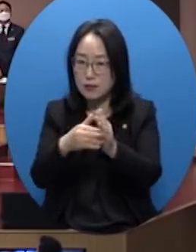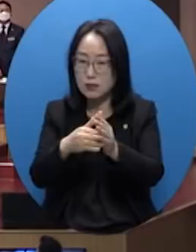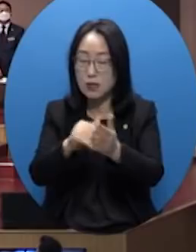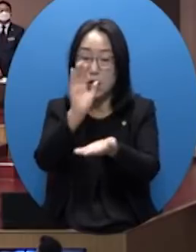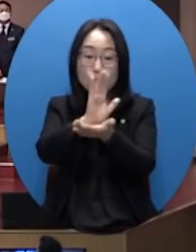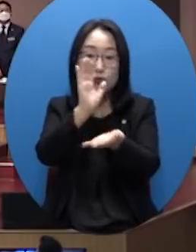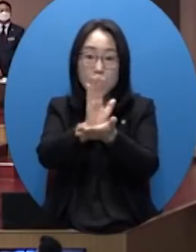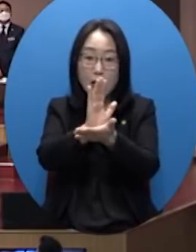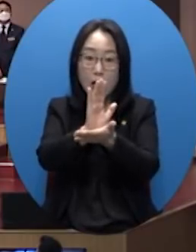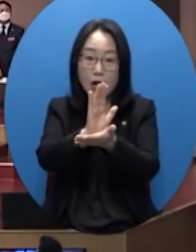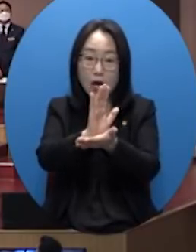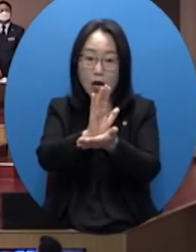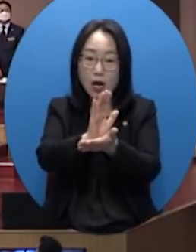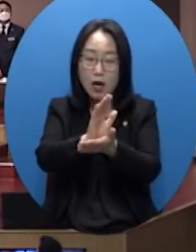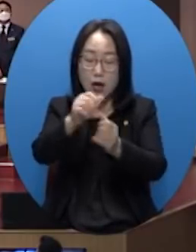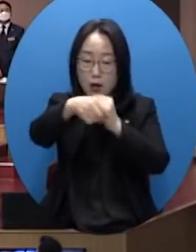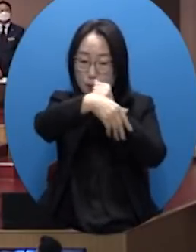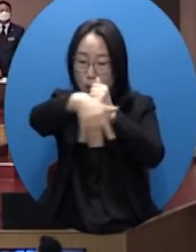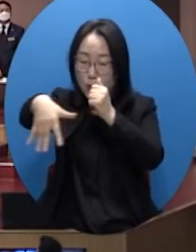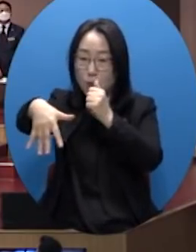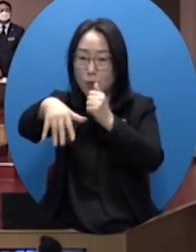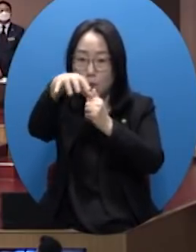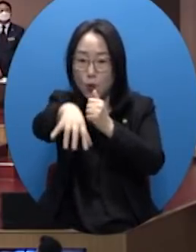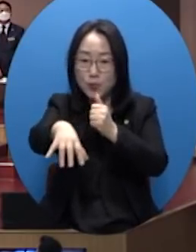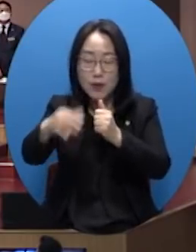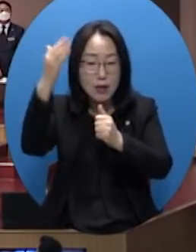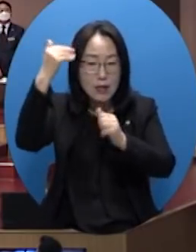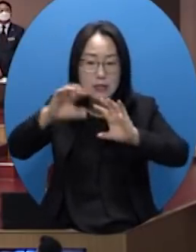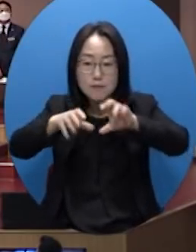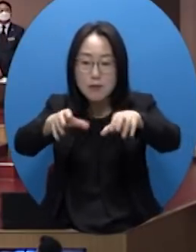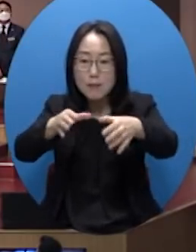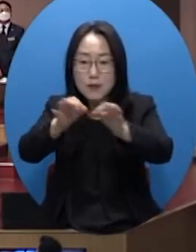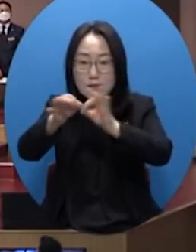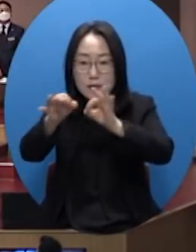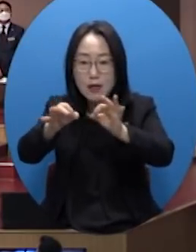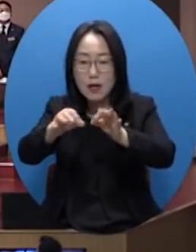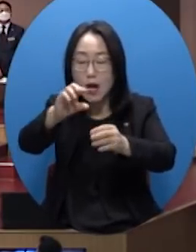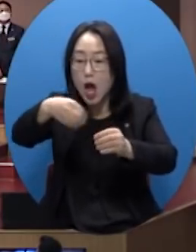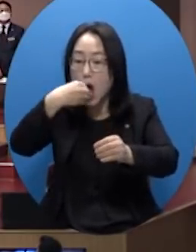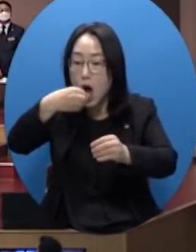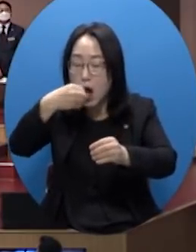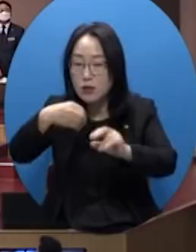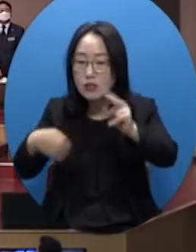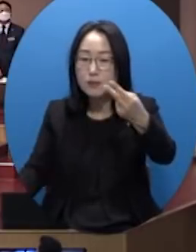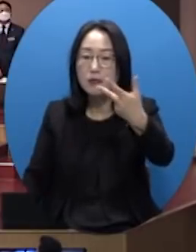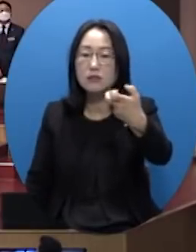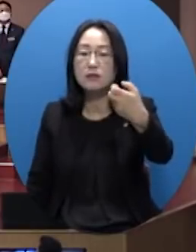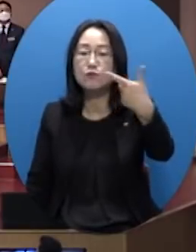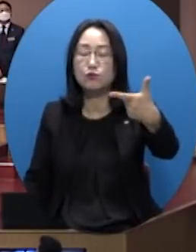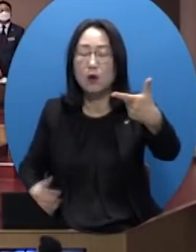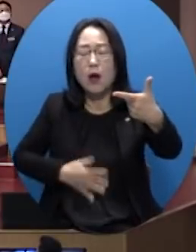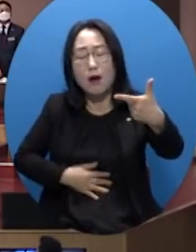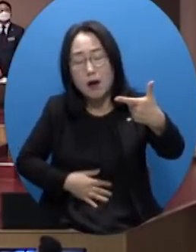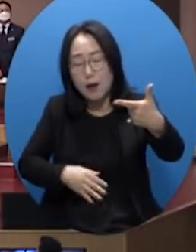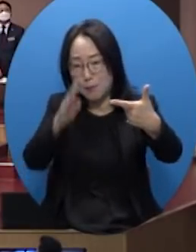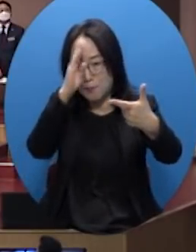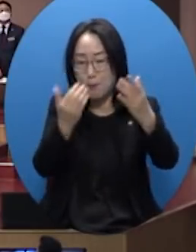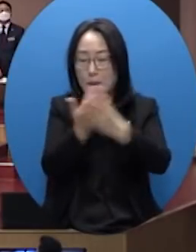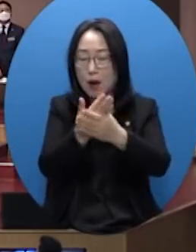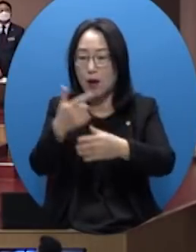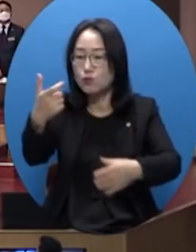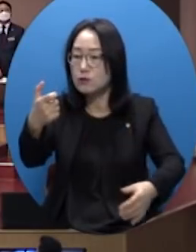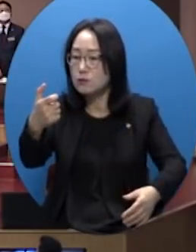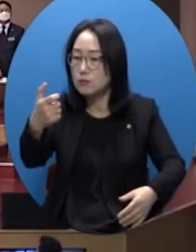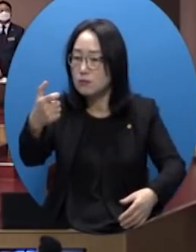체인 김밥집에서 김밥을 먹고 e170 6명이 출동에 걸렸고 60여명이 이번 7월